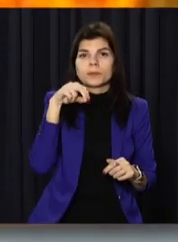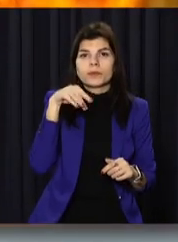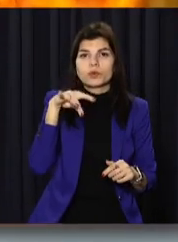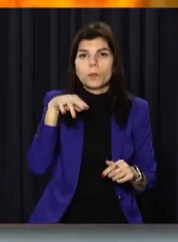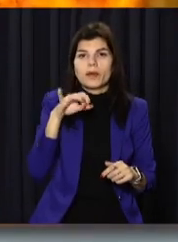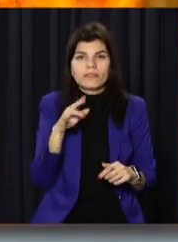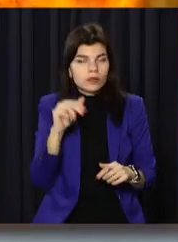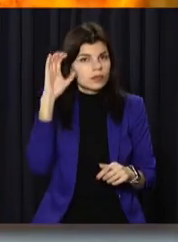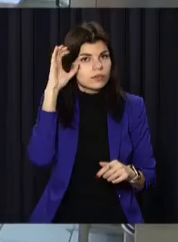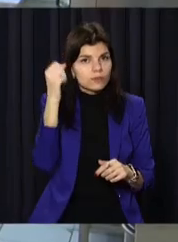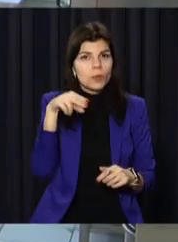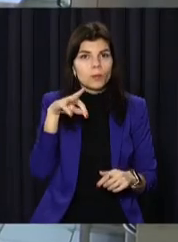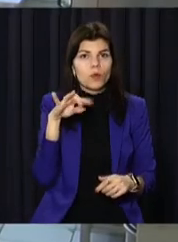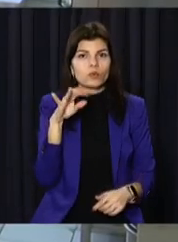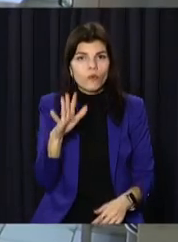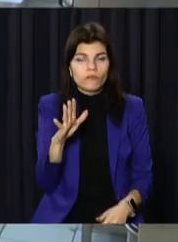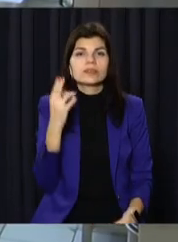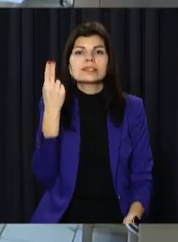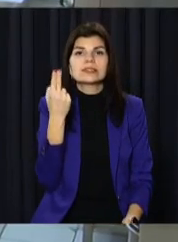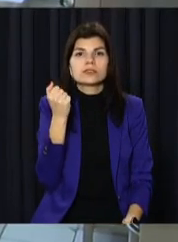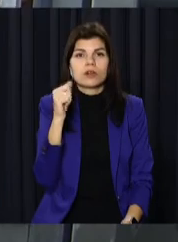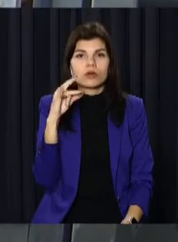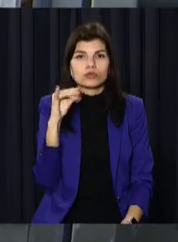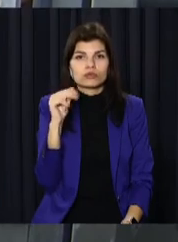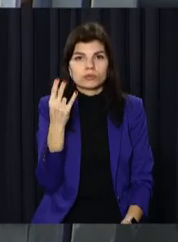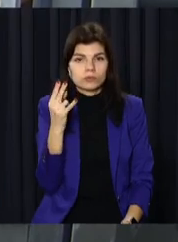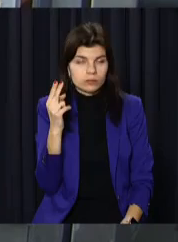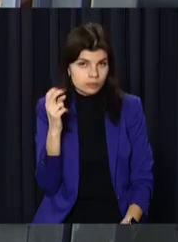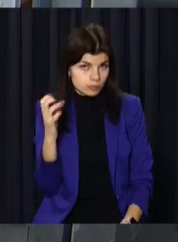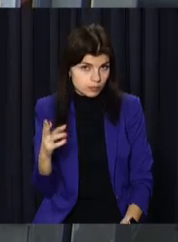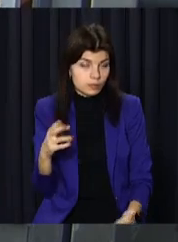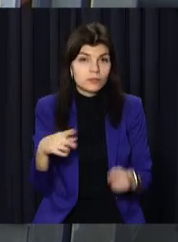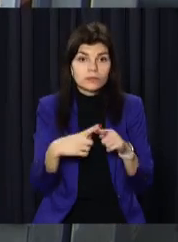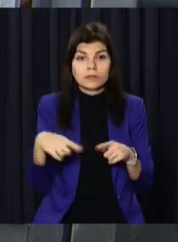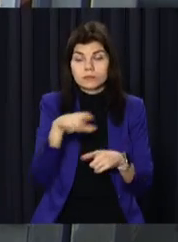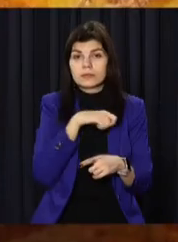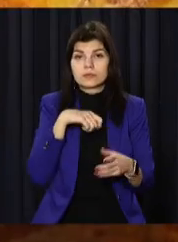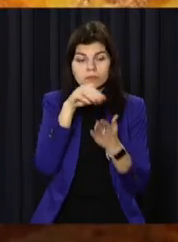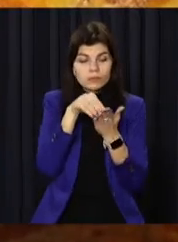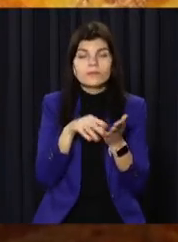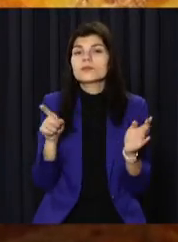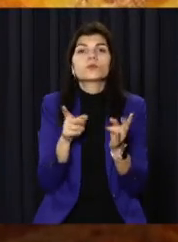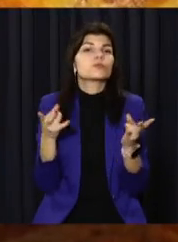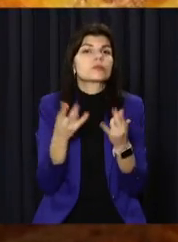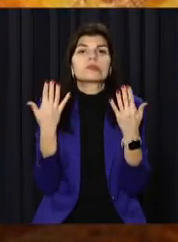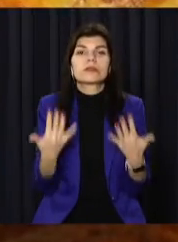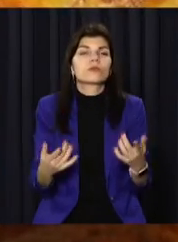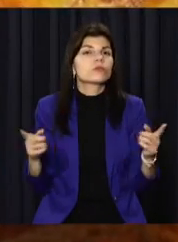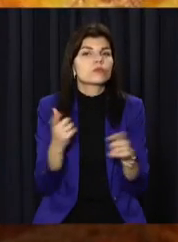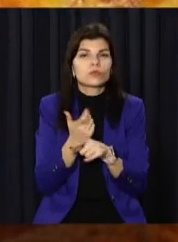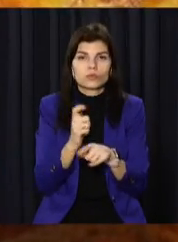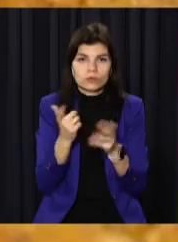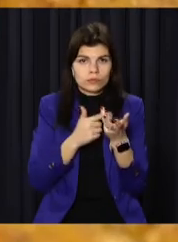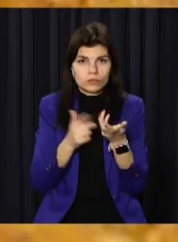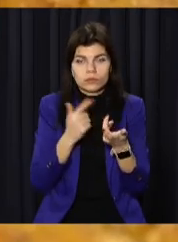Петропавлівці, Кривому Розі, Покровському і Царичанці. Навчальні заклади самі складали списки обладнання, якого потребують. У